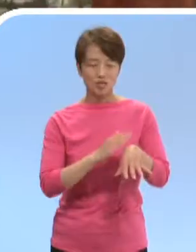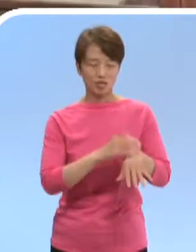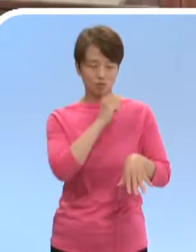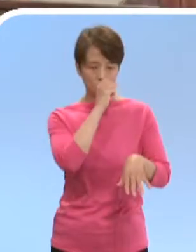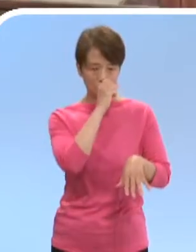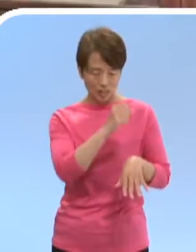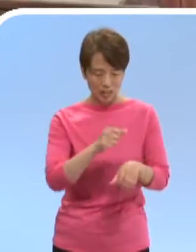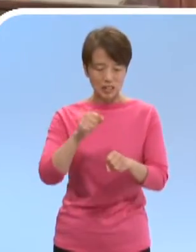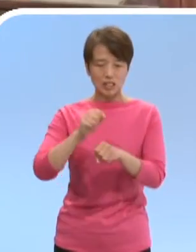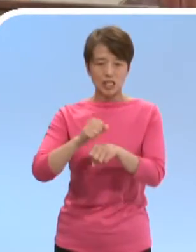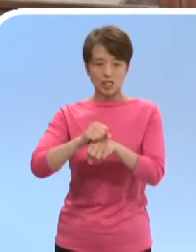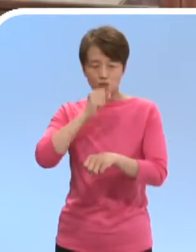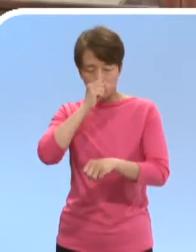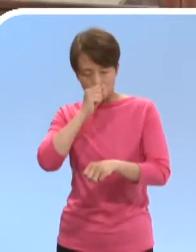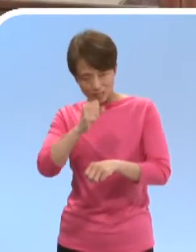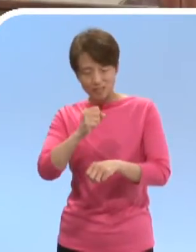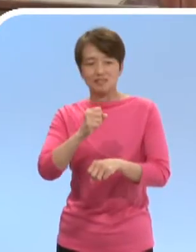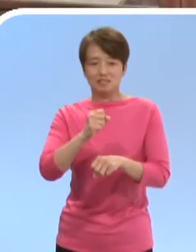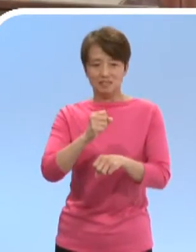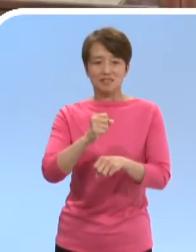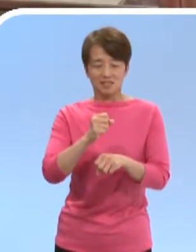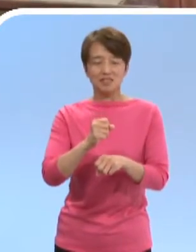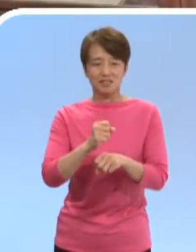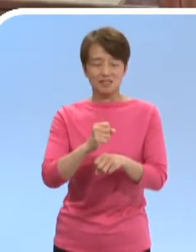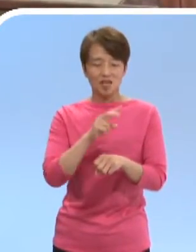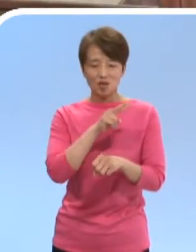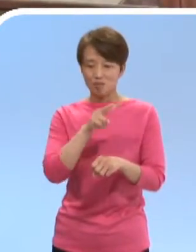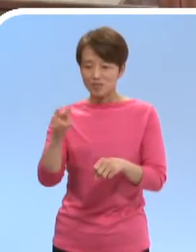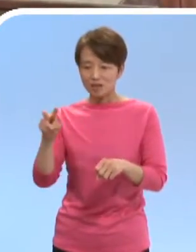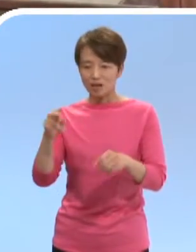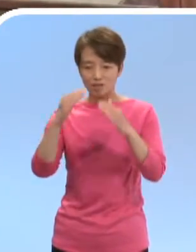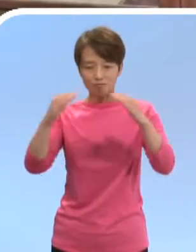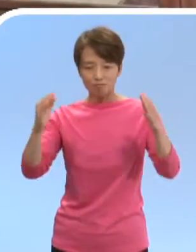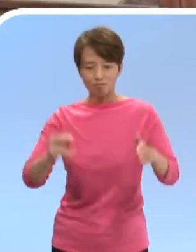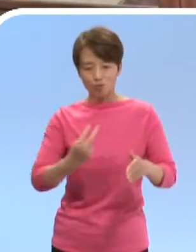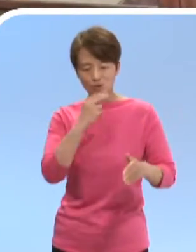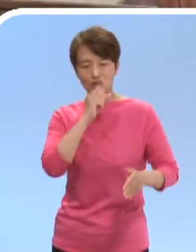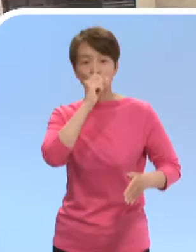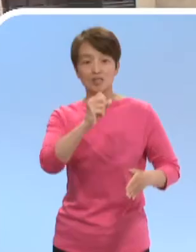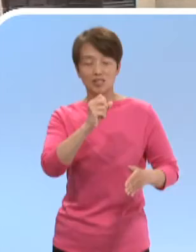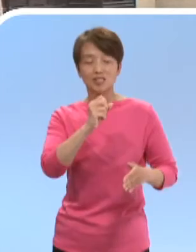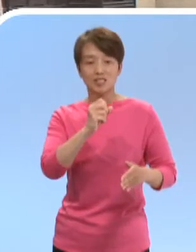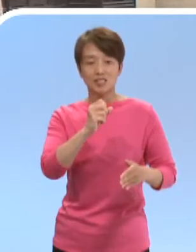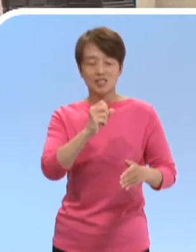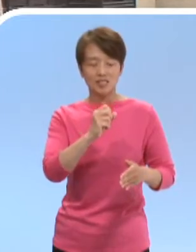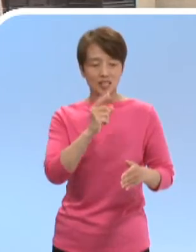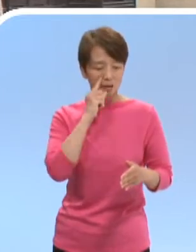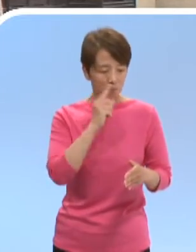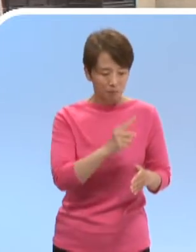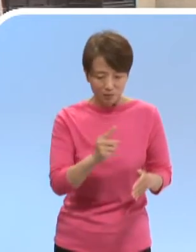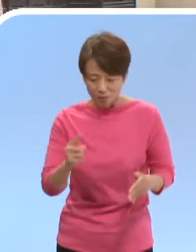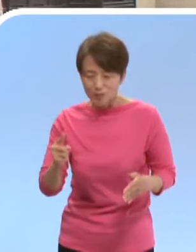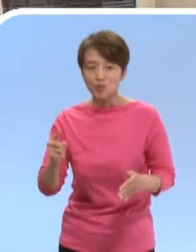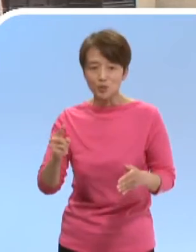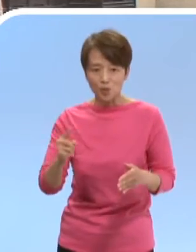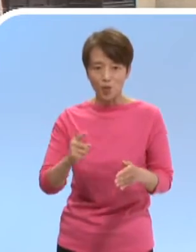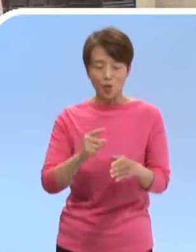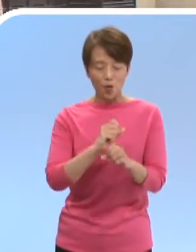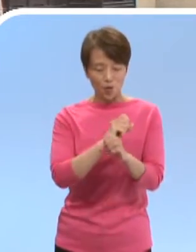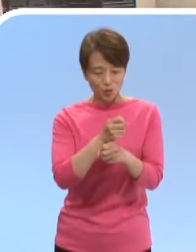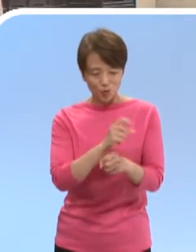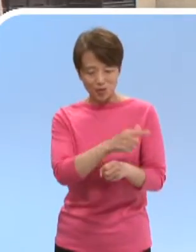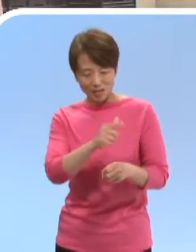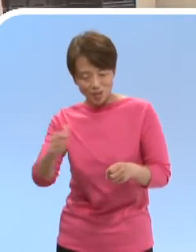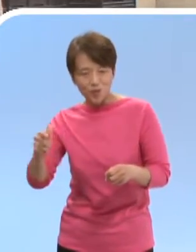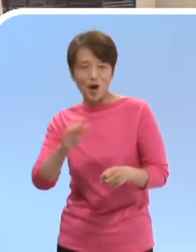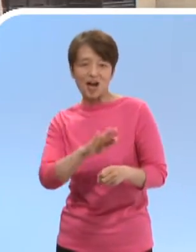し、材料も贅沢だし、純粋にロケーションとしてもすごくいいんですけど、実は一つ一つ見ていただくと、ね、なか